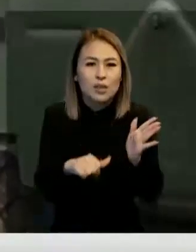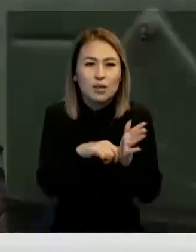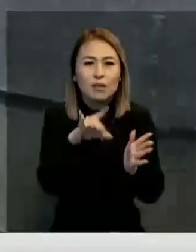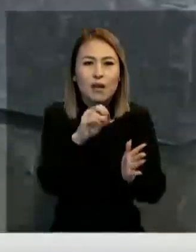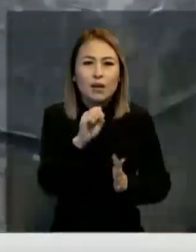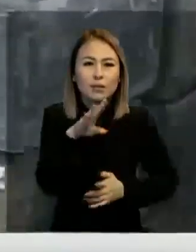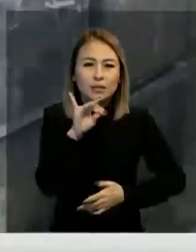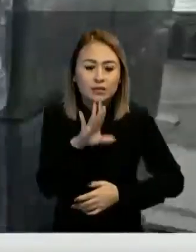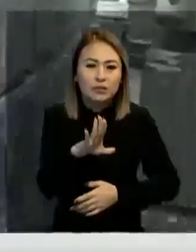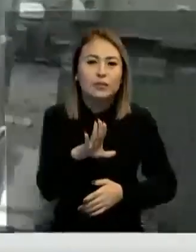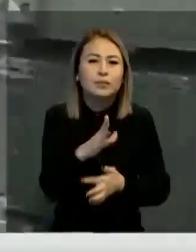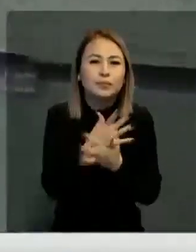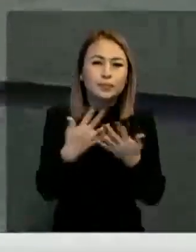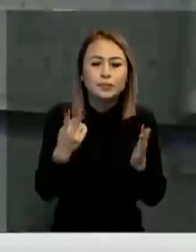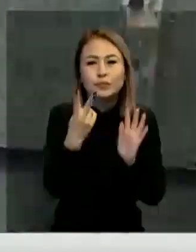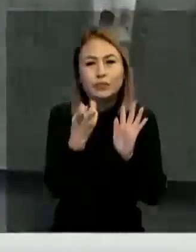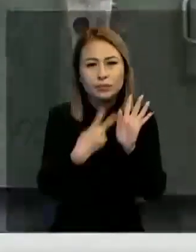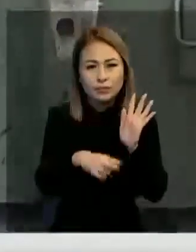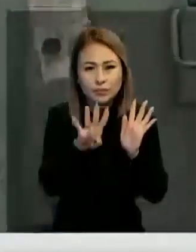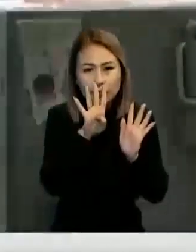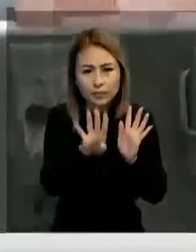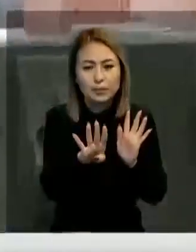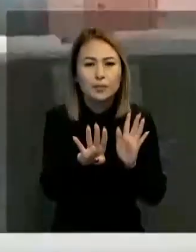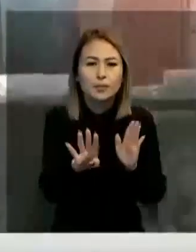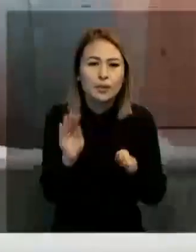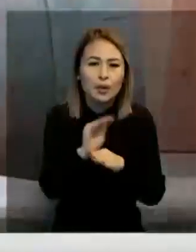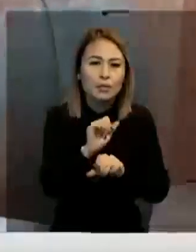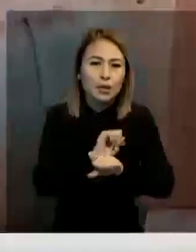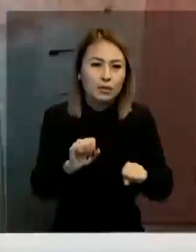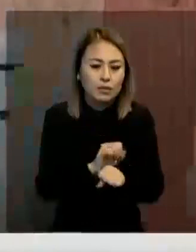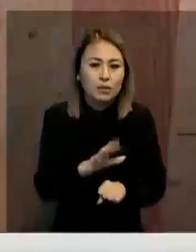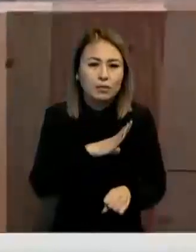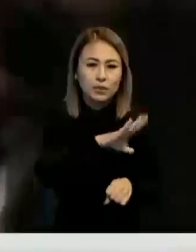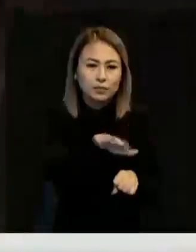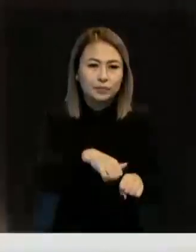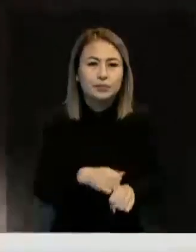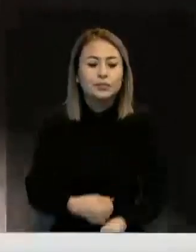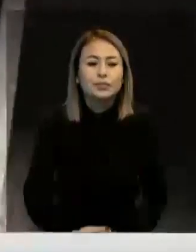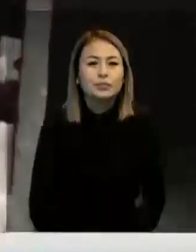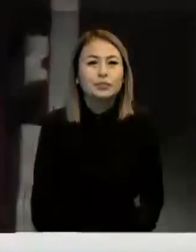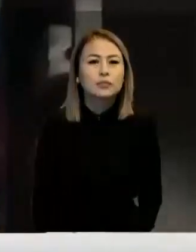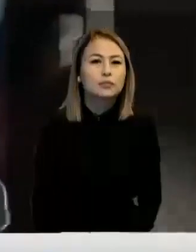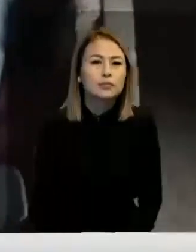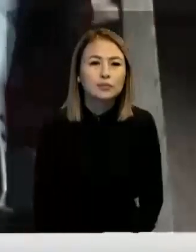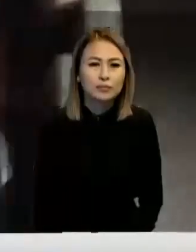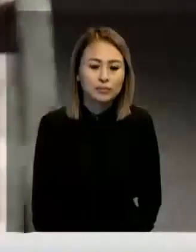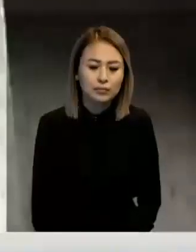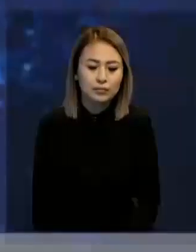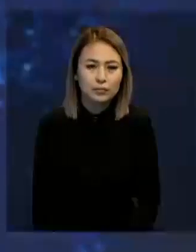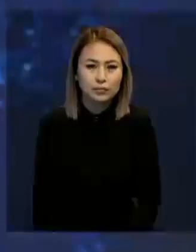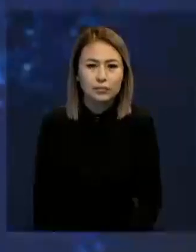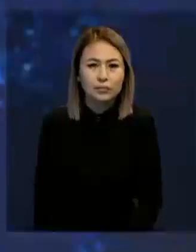76 реактивті атқылау жүйесін және 274 зеңбірегі мен минометін талқандағанын айтады.